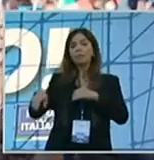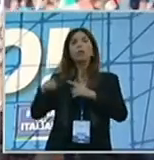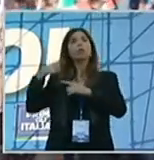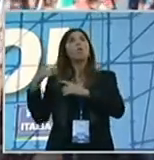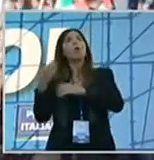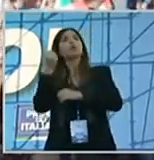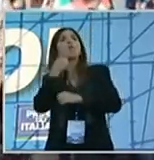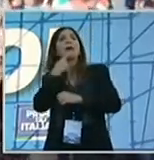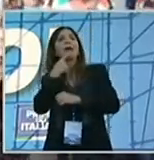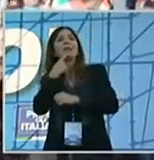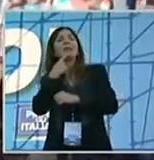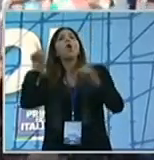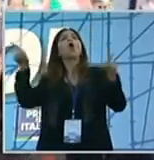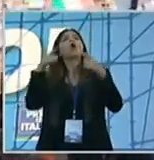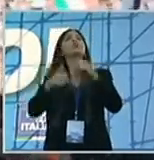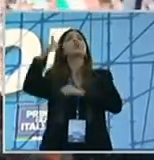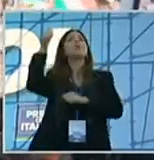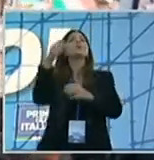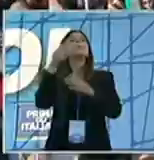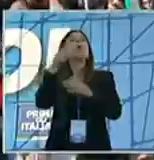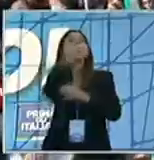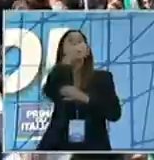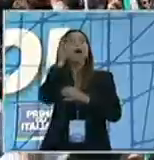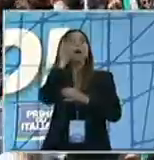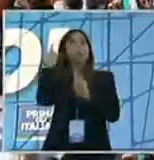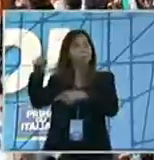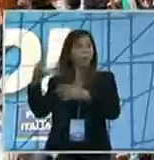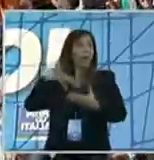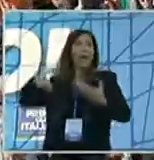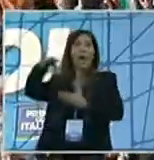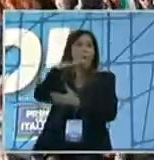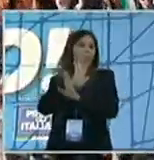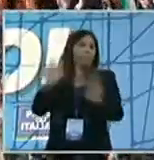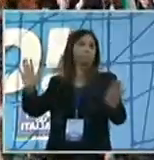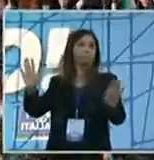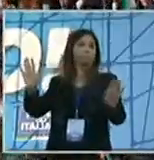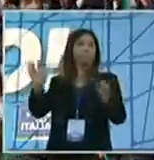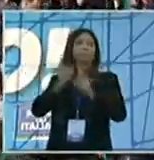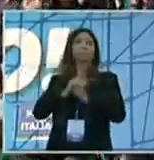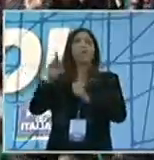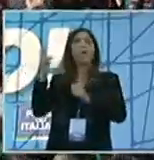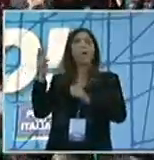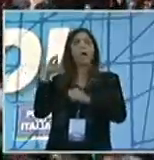avete prodotto, Grillo. Neanche per un attimo abbiamo pensato che la Raggi potesse essere un sindaco